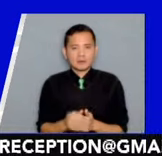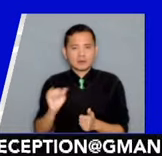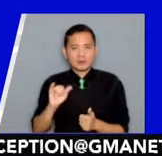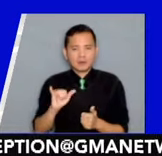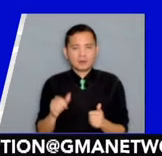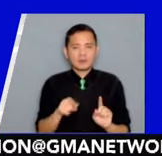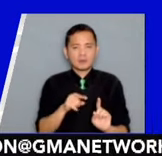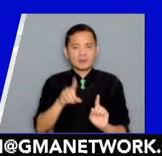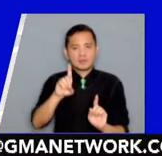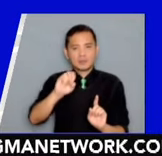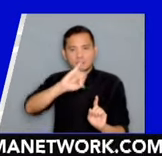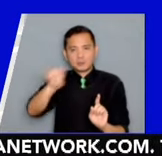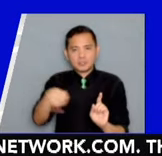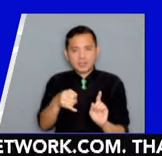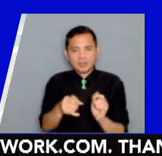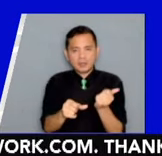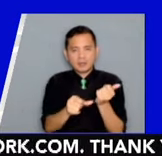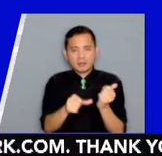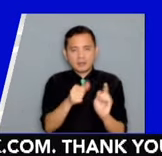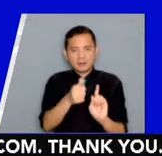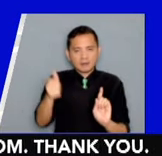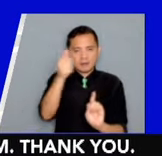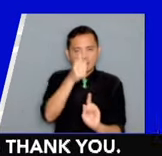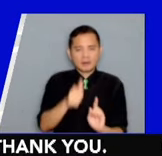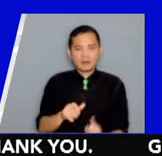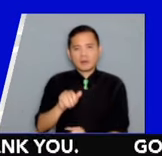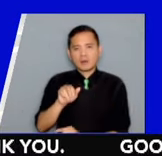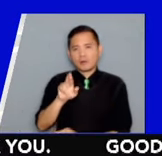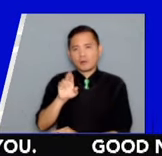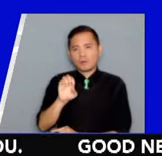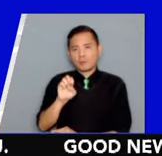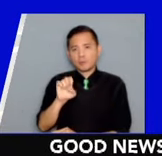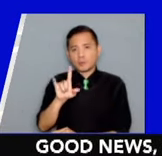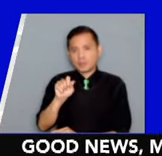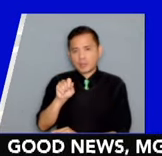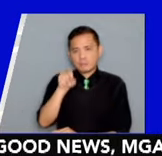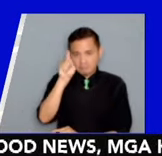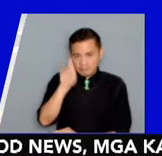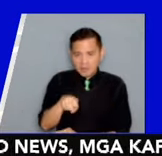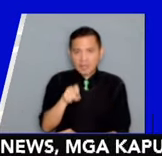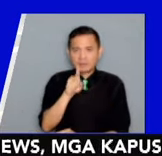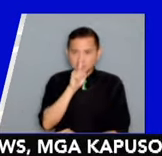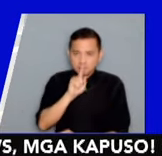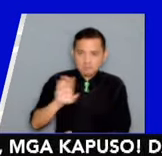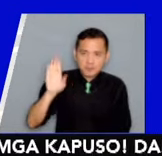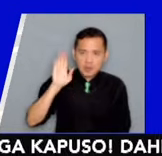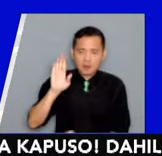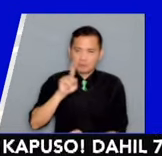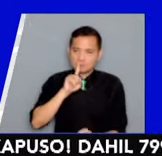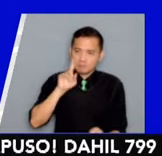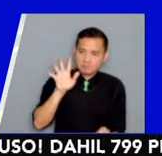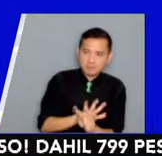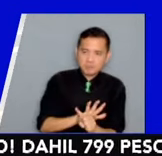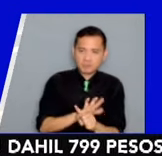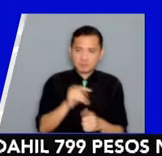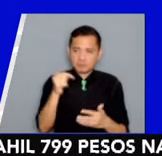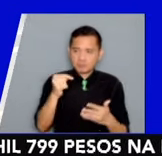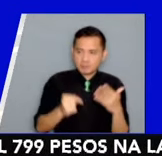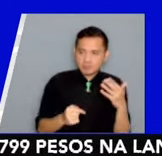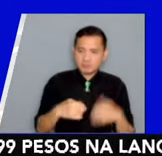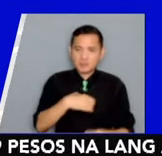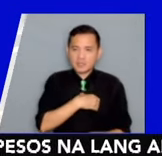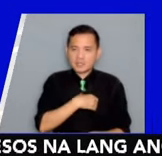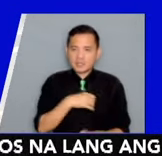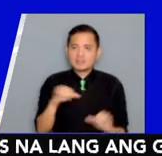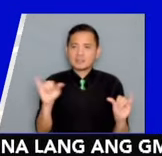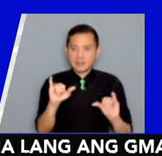Justice, Boying Remulla. Written po yan, ha? Bigyan ako ng garantiya ng PNP head na si